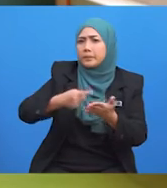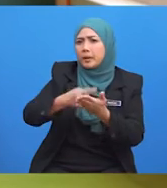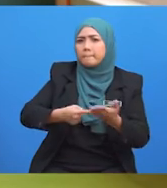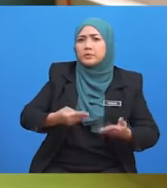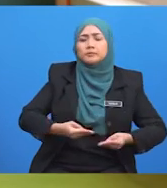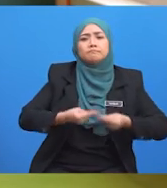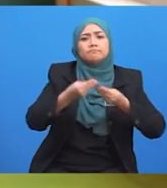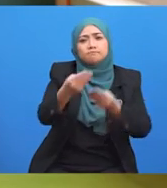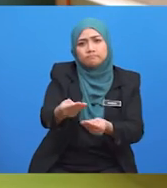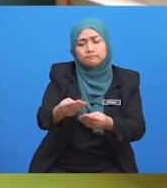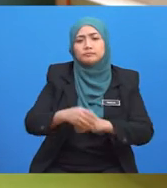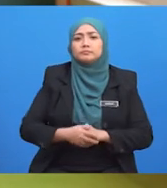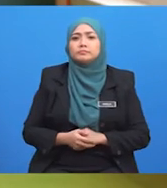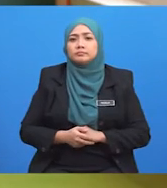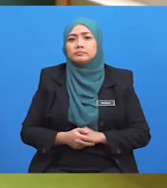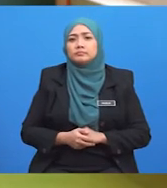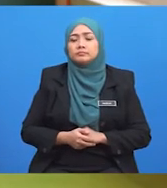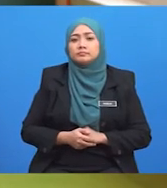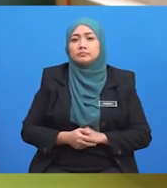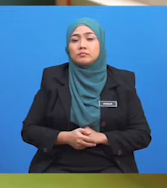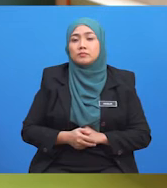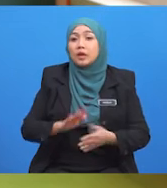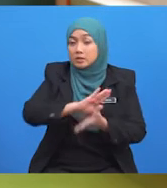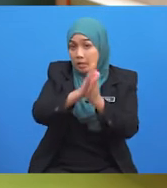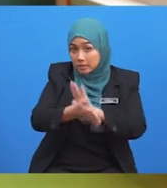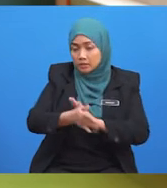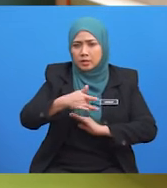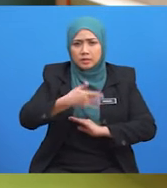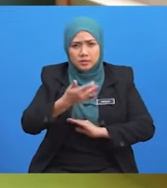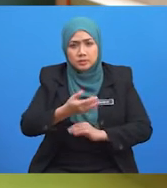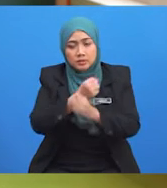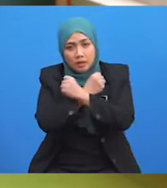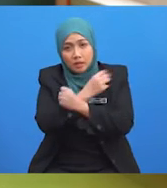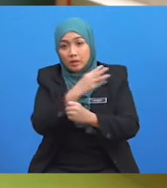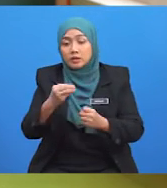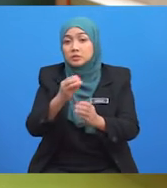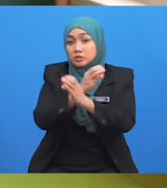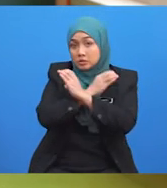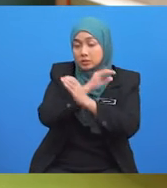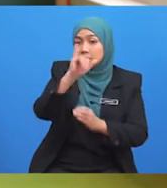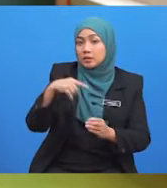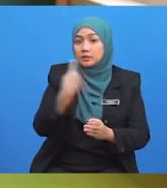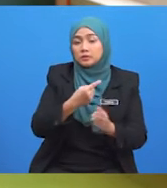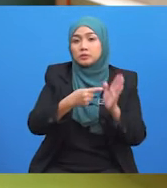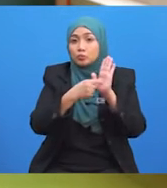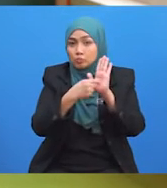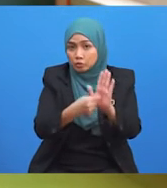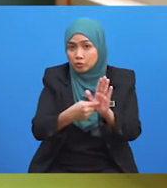balasan. Maka, perasaan sayang dan cinta yang kita tunjukkan